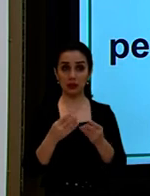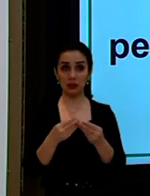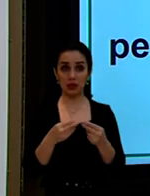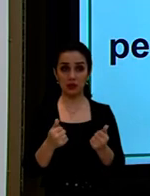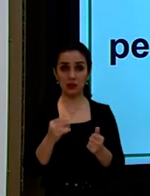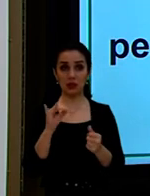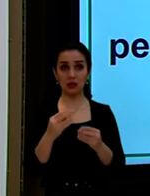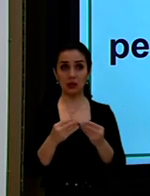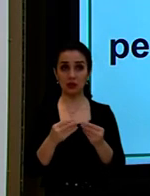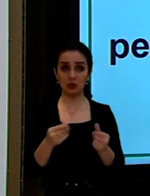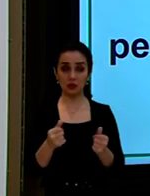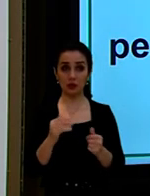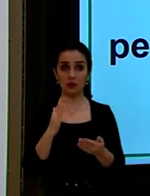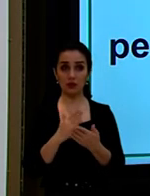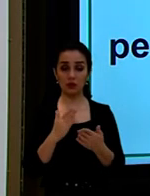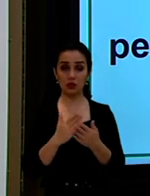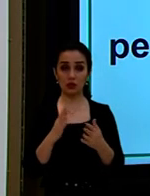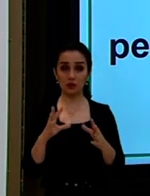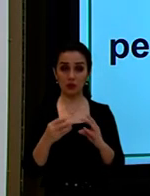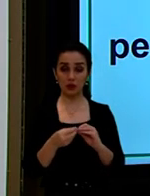и растворенного вещества